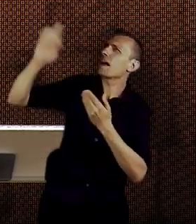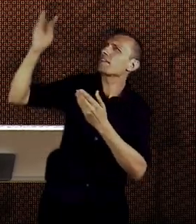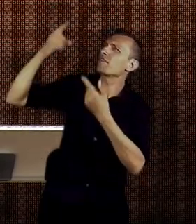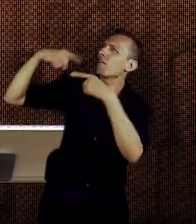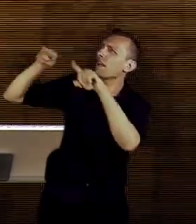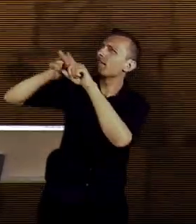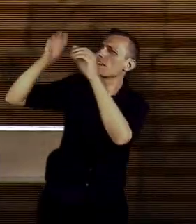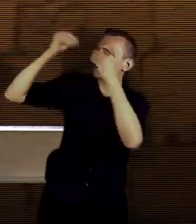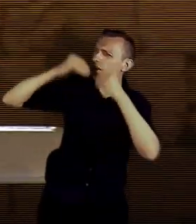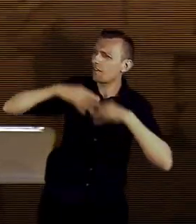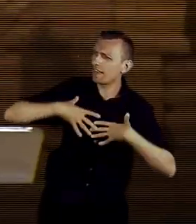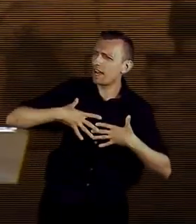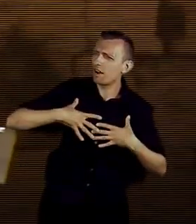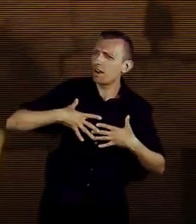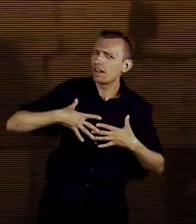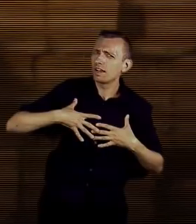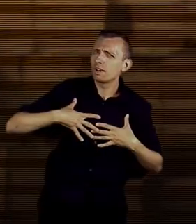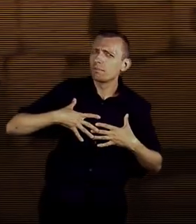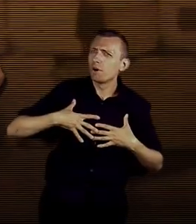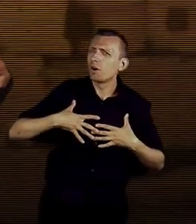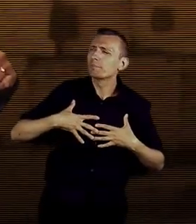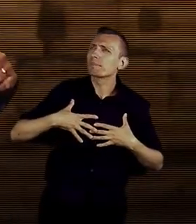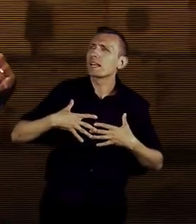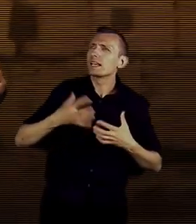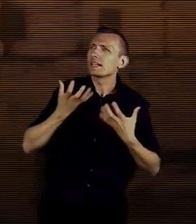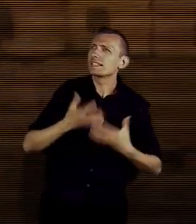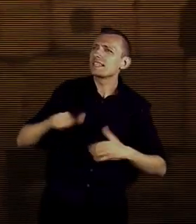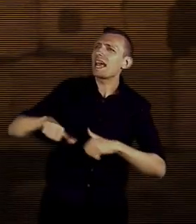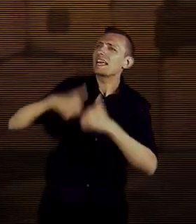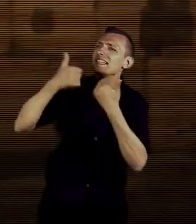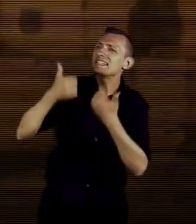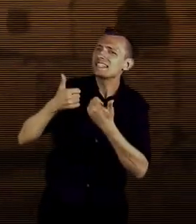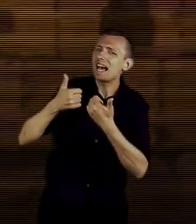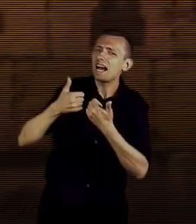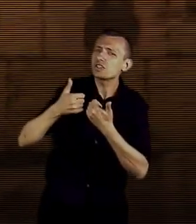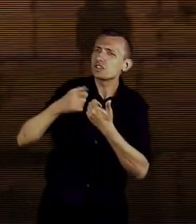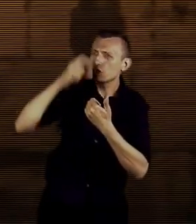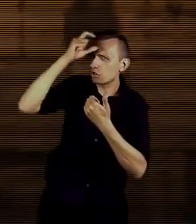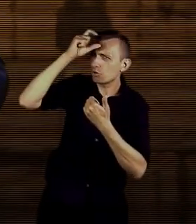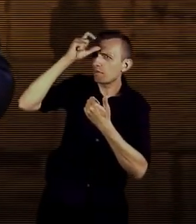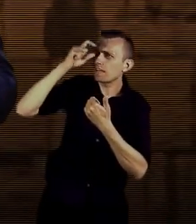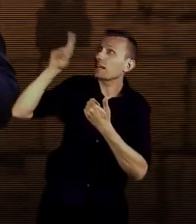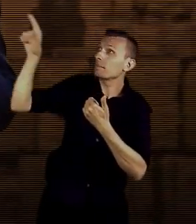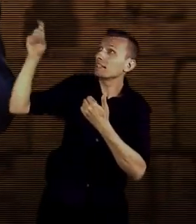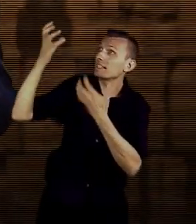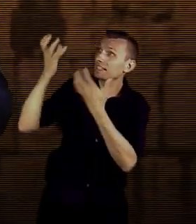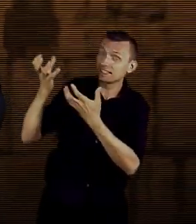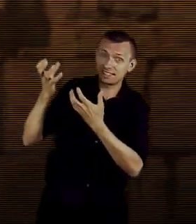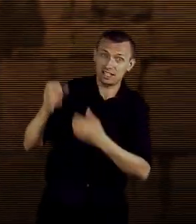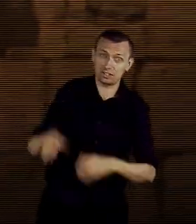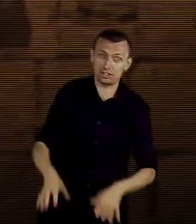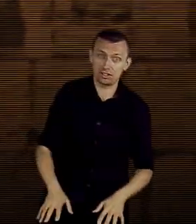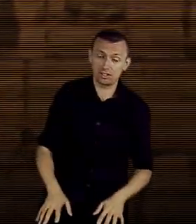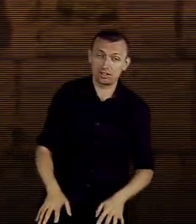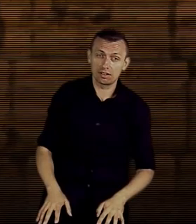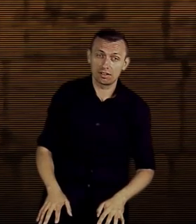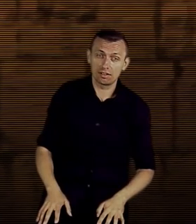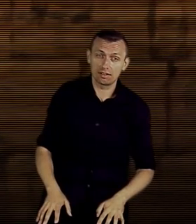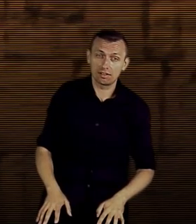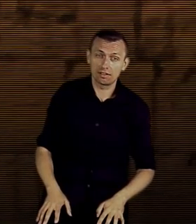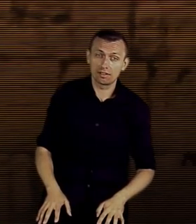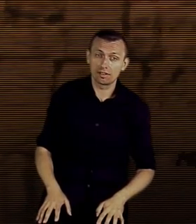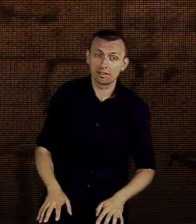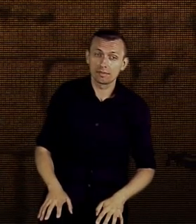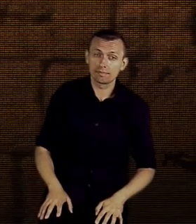się pełna i doskonała na skutek prób, które postawiłeś na ścieżce mojego